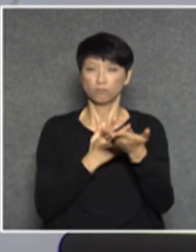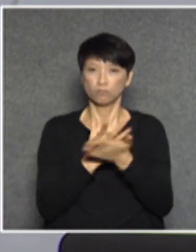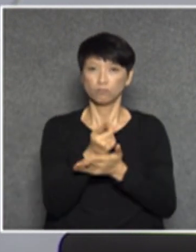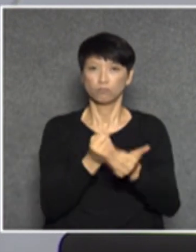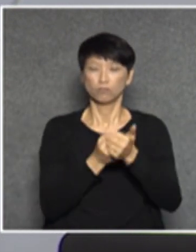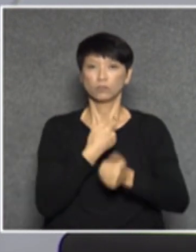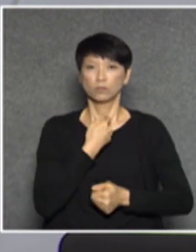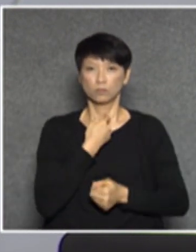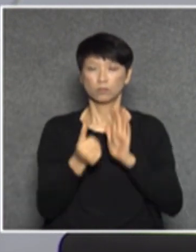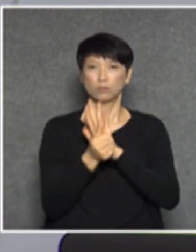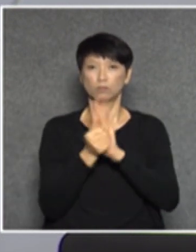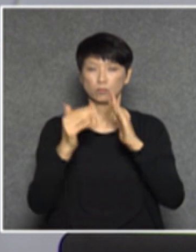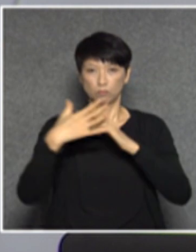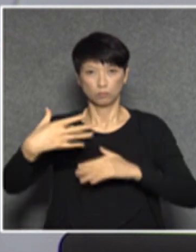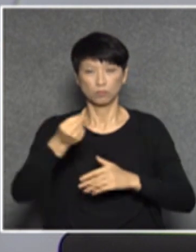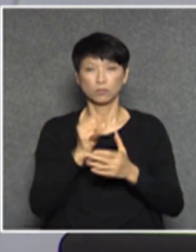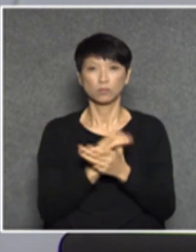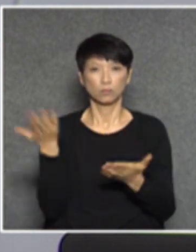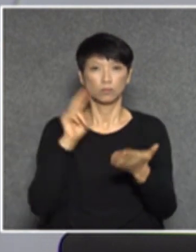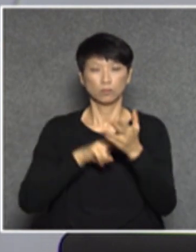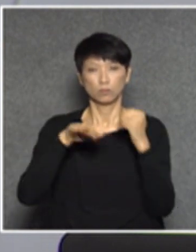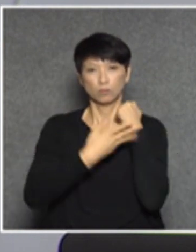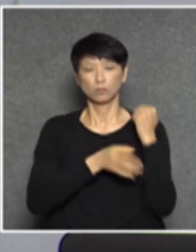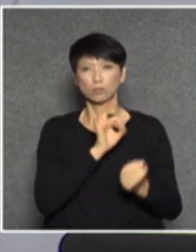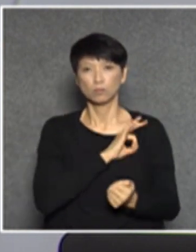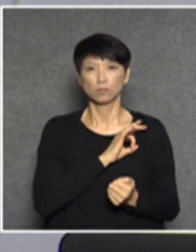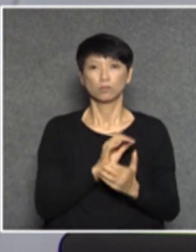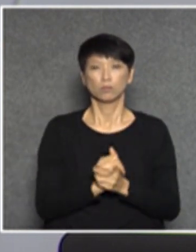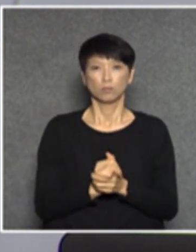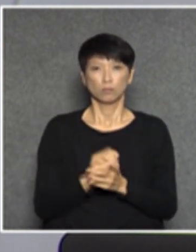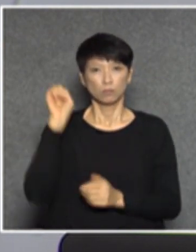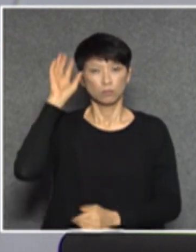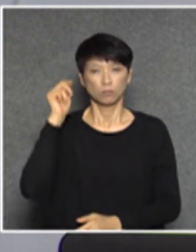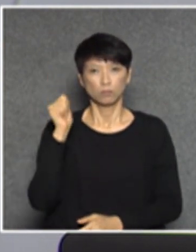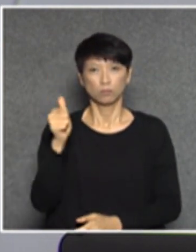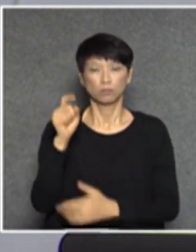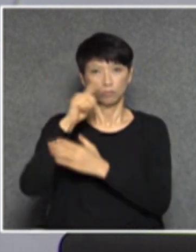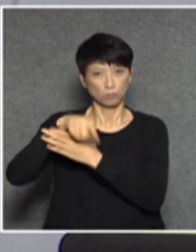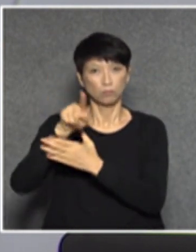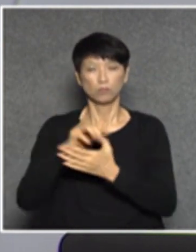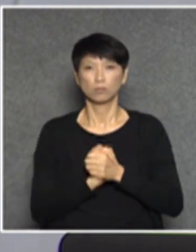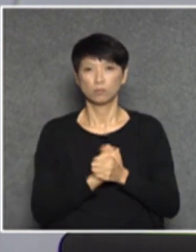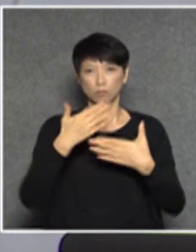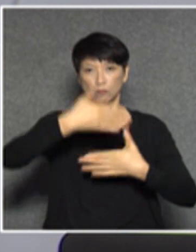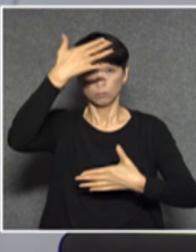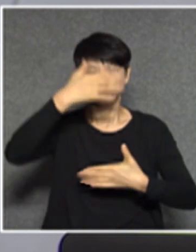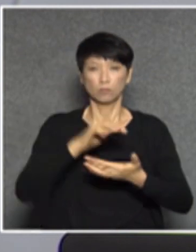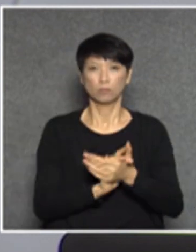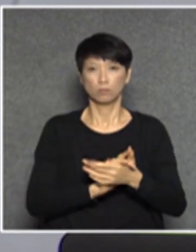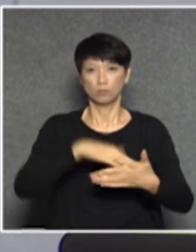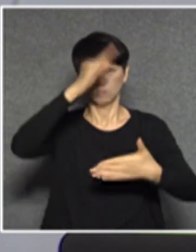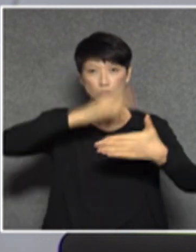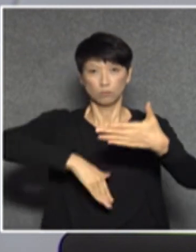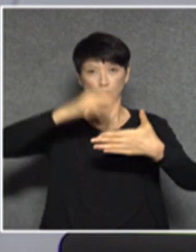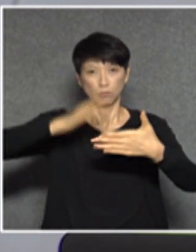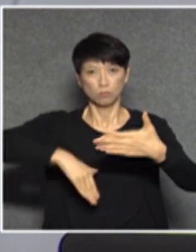法會在早前亦都通過有關動議。我想問一下，鑑於樓宇維修是涉及重大的社會